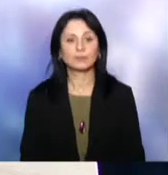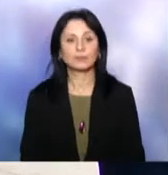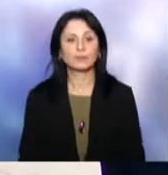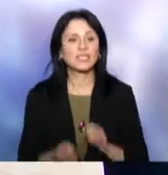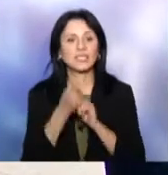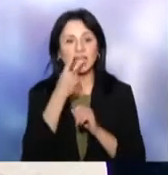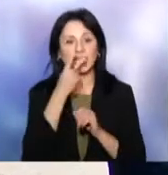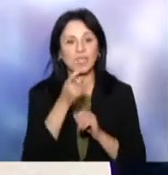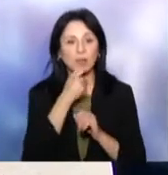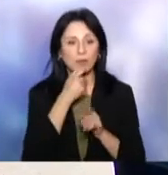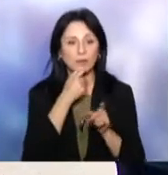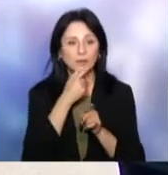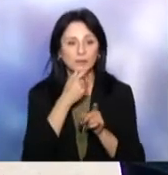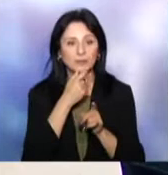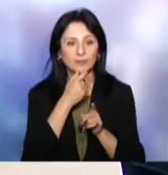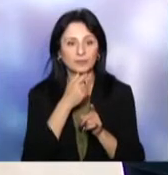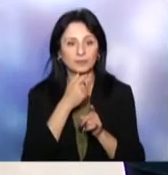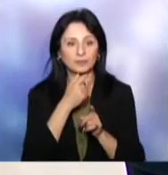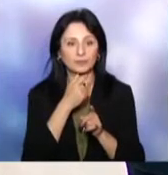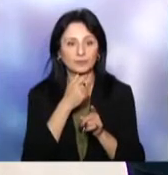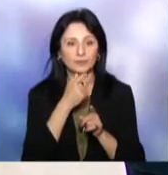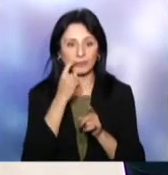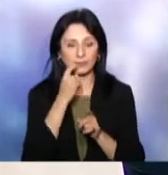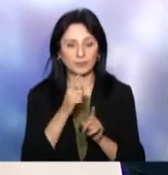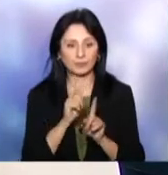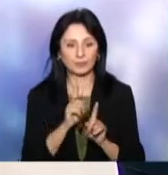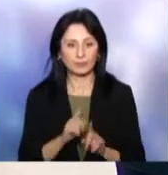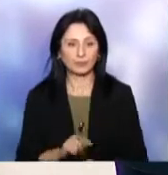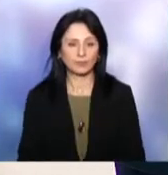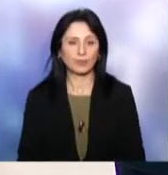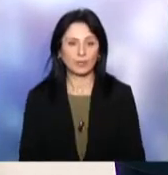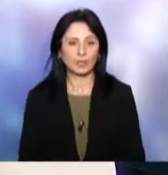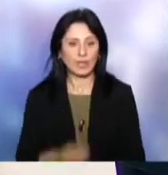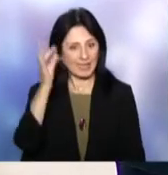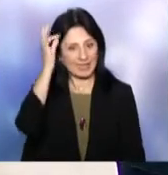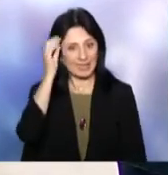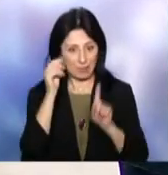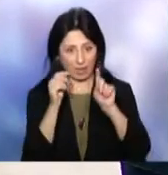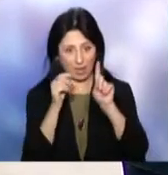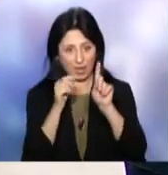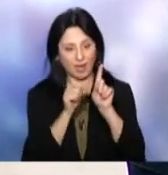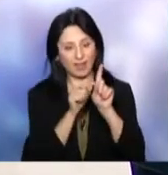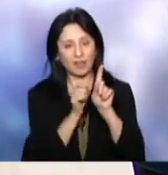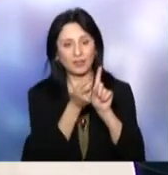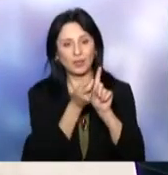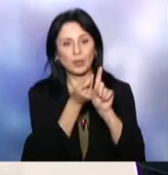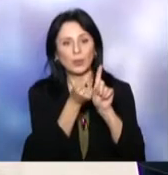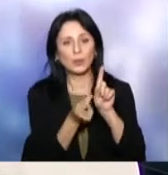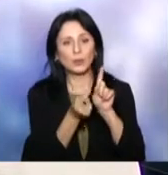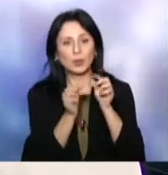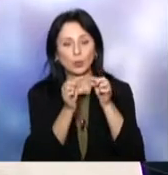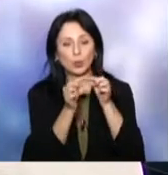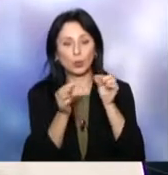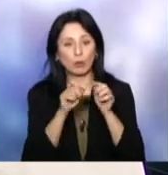აიდან დაინახავს მაყურებელი, გითხარით, გიკარნახეთ. დიახ. თმის ღერთან არის ასოცირებული ცხიმოვანი